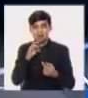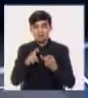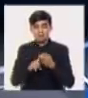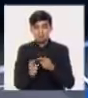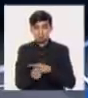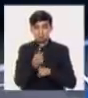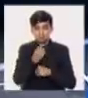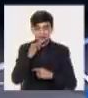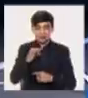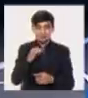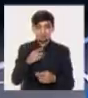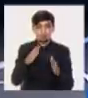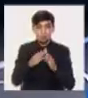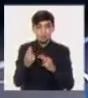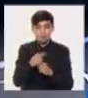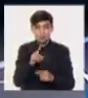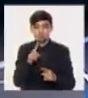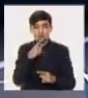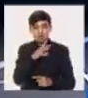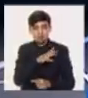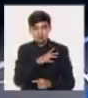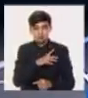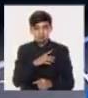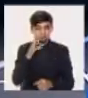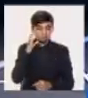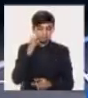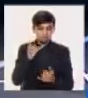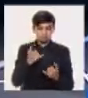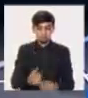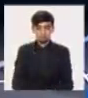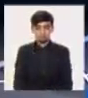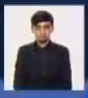жағдайында емделіп шыққан азаматтар не дейді? Құлақ салып көрейік.